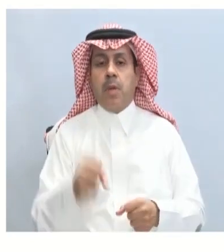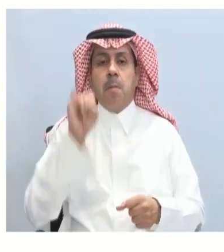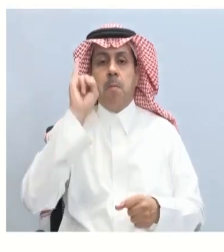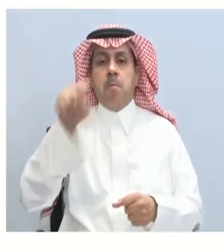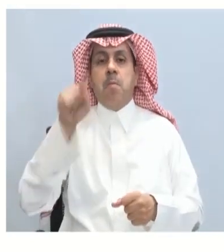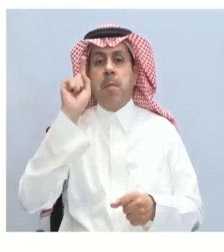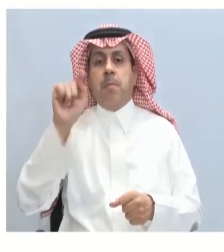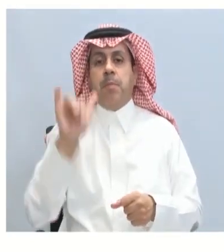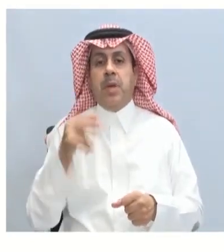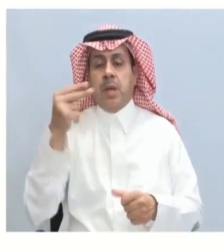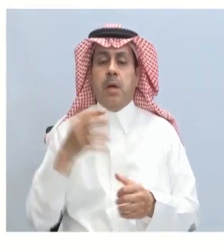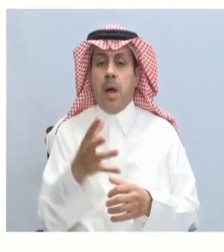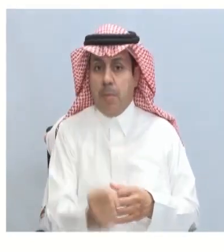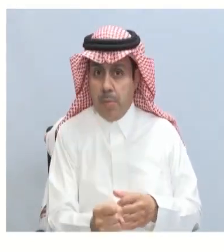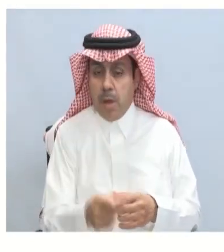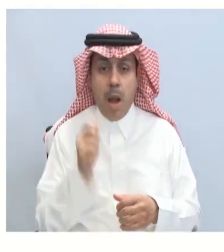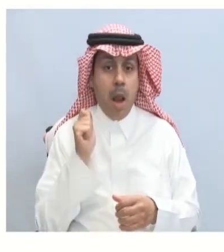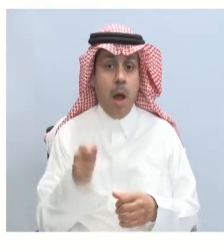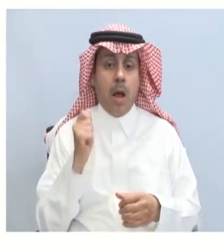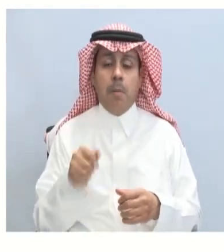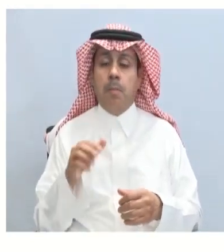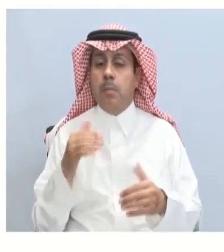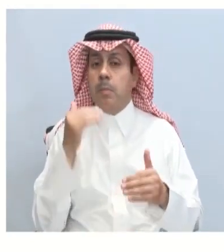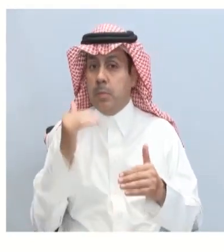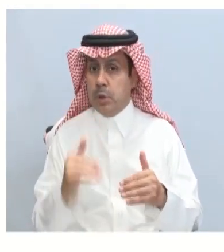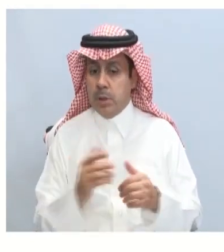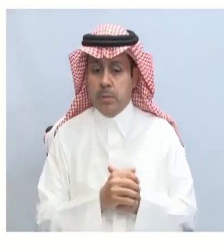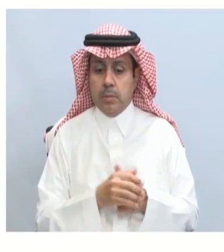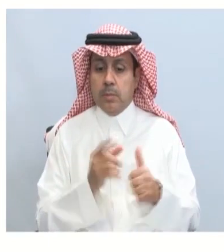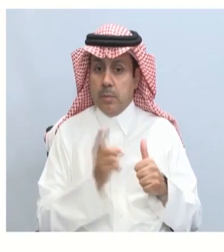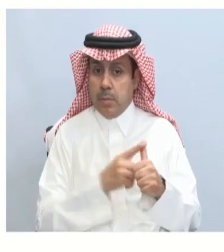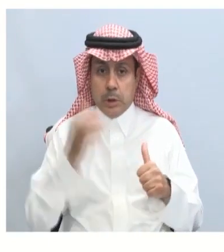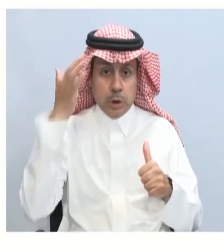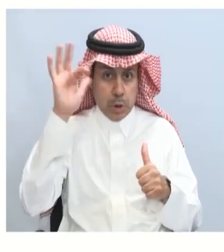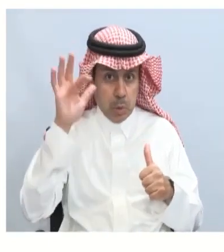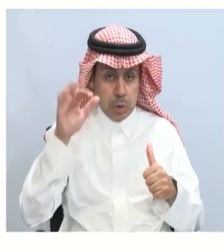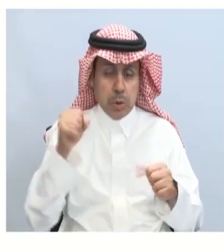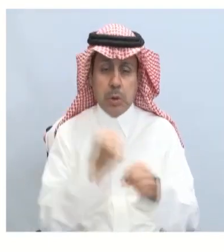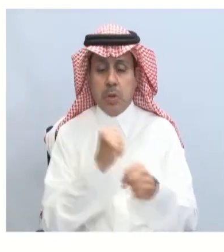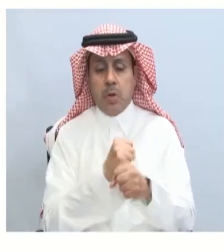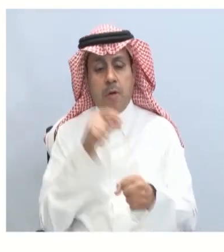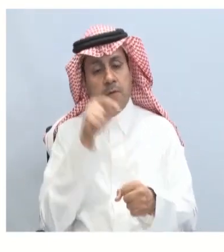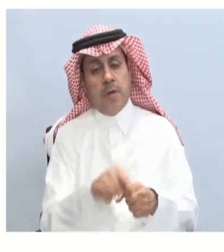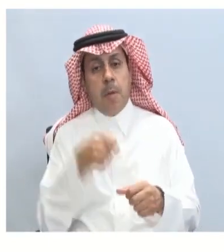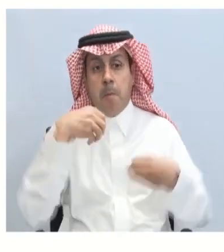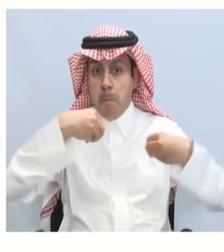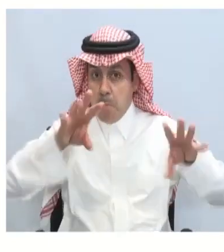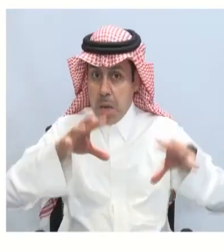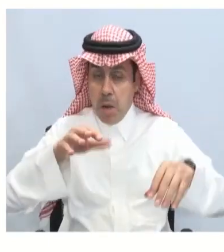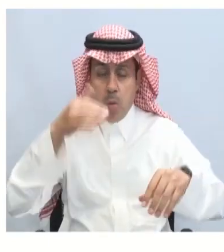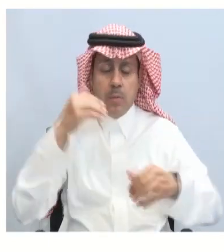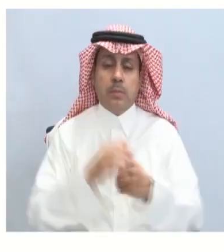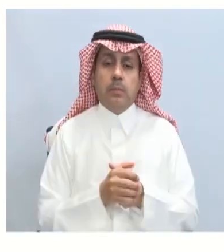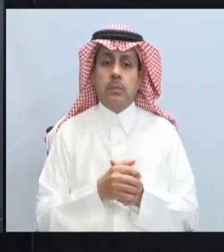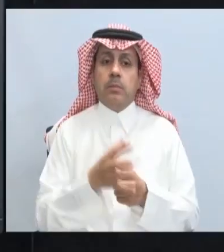مترتبه على قبض المبيع ما هي ايها الطلاب نعم جواز التصرف فيه بالبيع ونحوه اذا